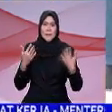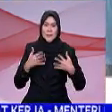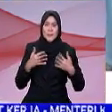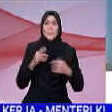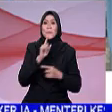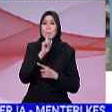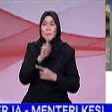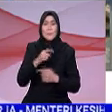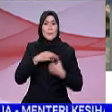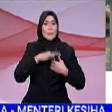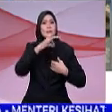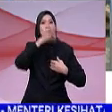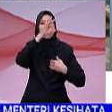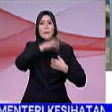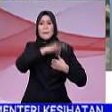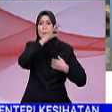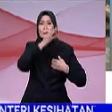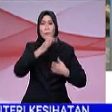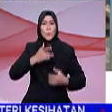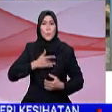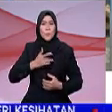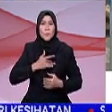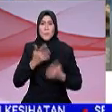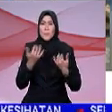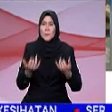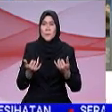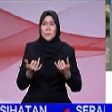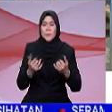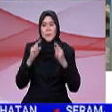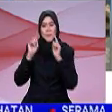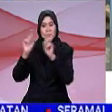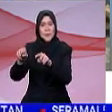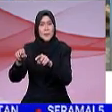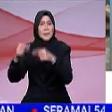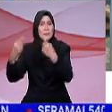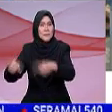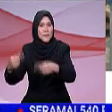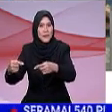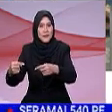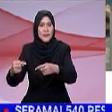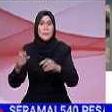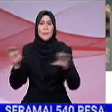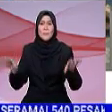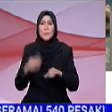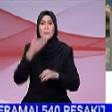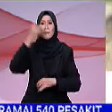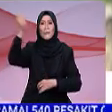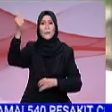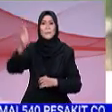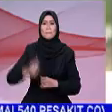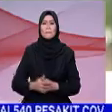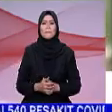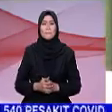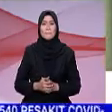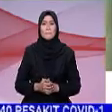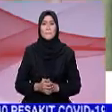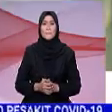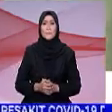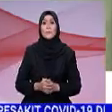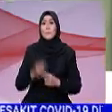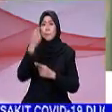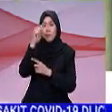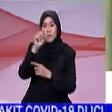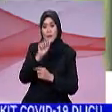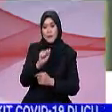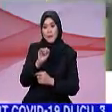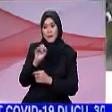saya bersemangat jugalah, macam excited untuk pergi ke game tu dan saya akan buat yang terbaiklah. Sementara itu, bagi